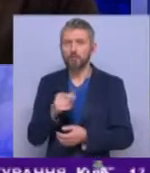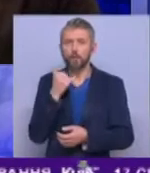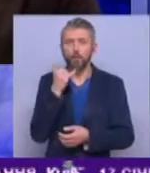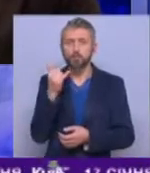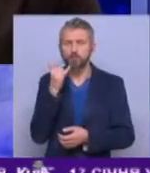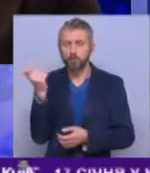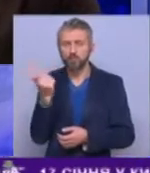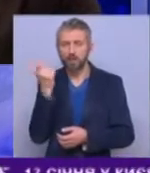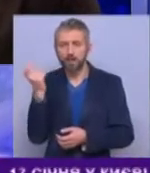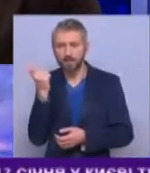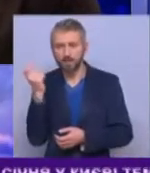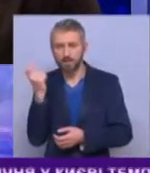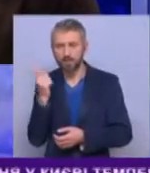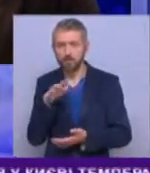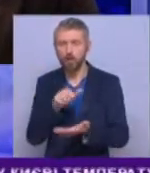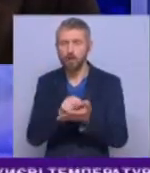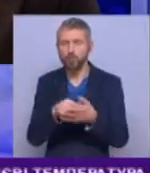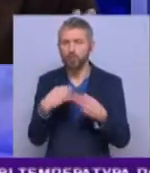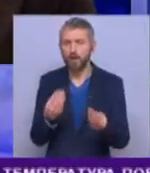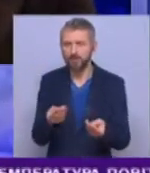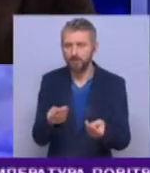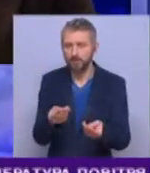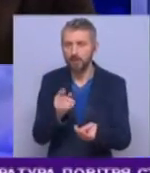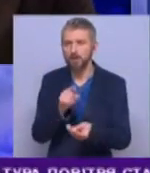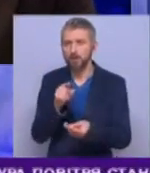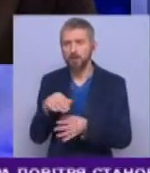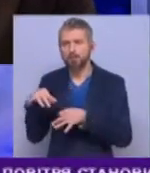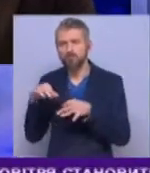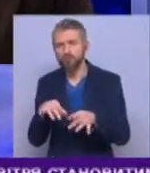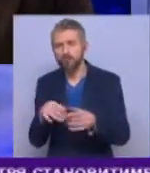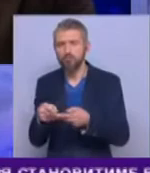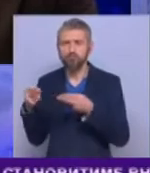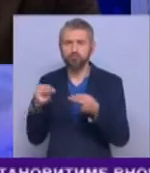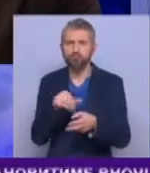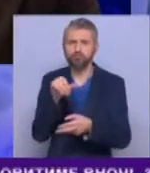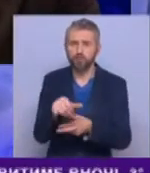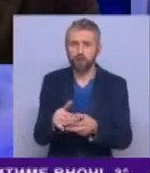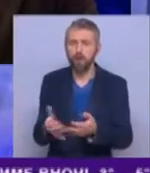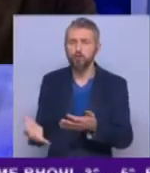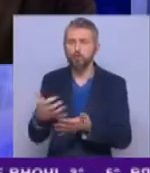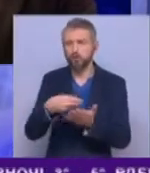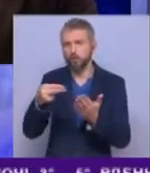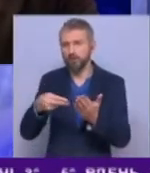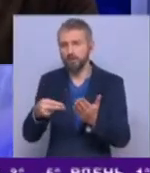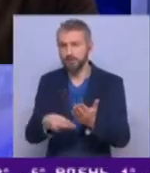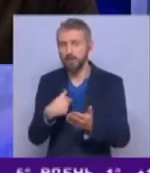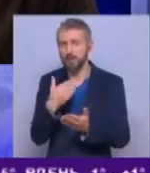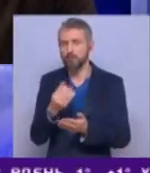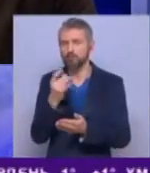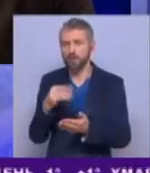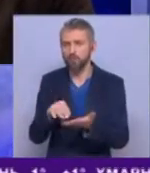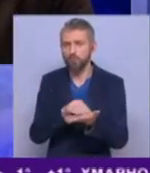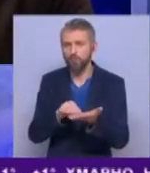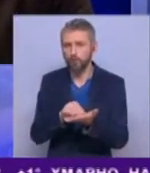цих власників, орендодавців. Вони під'їжджають або під'їжджають до них, дозбирують ці підписи. Я вам ще раз